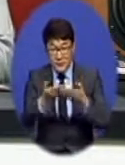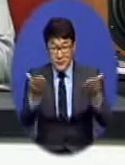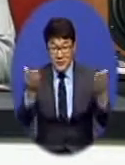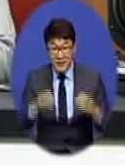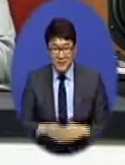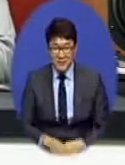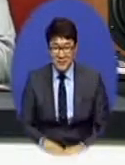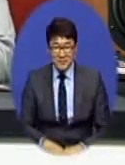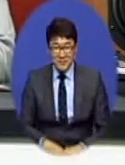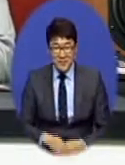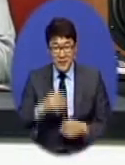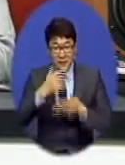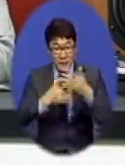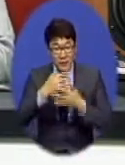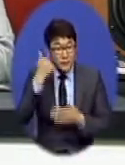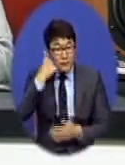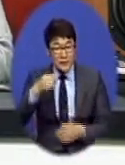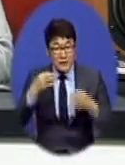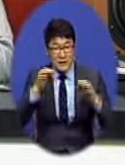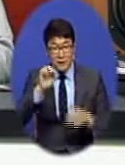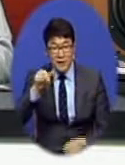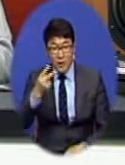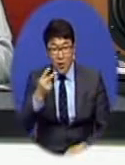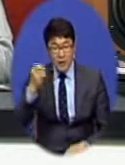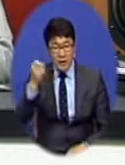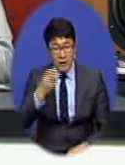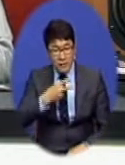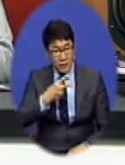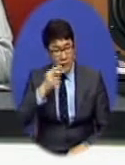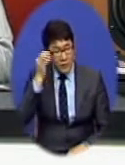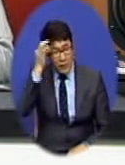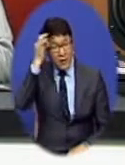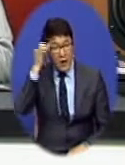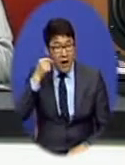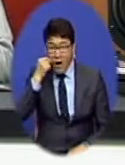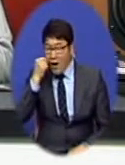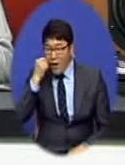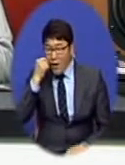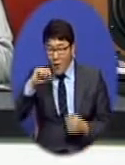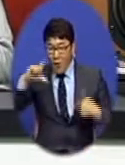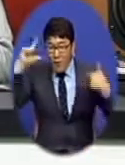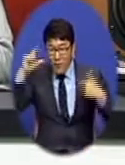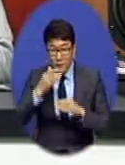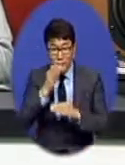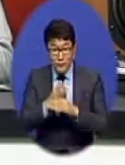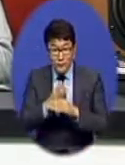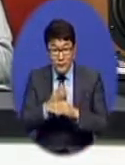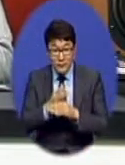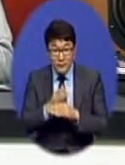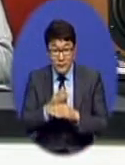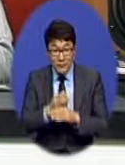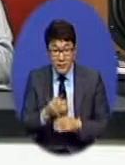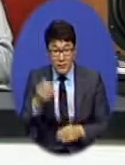하겠습니다. 그렇습니다. 네. 뮤직비디오는 김빈규 씨의 자꾸자꾸 요즘 인기가 날로 치솟는 자꾸자꾸입니다. 그렇죠. 김민규 근데 저희